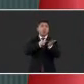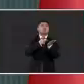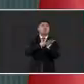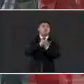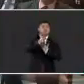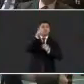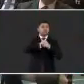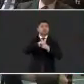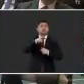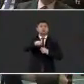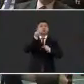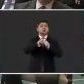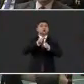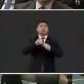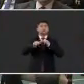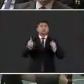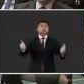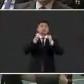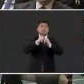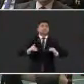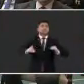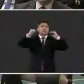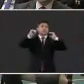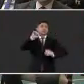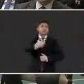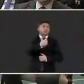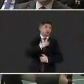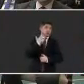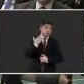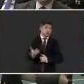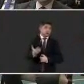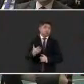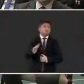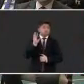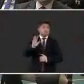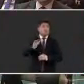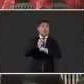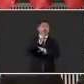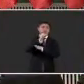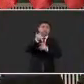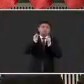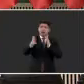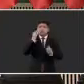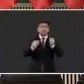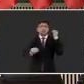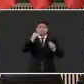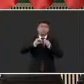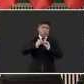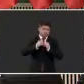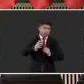sektörleri istihdamı daha da yukarıya taşıyacaktır. Elbette hayat pahalılığının yol açtığı sıkıntılar